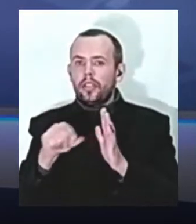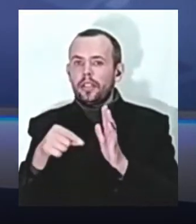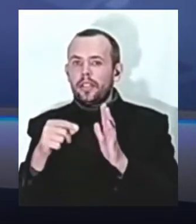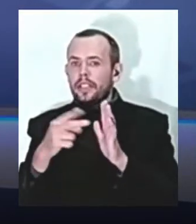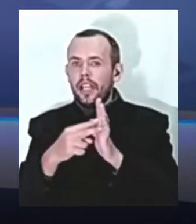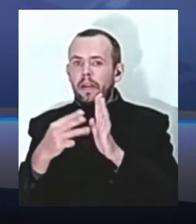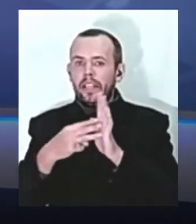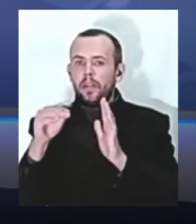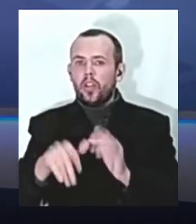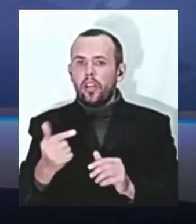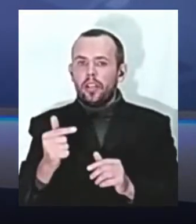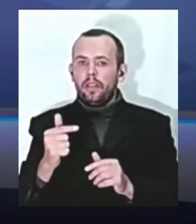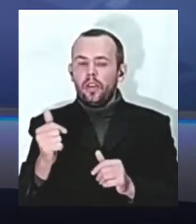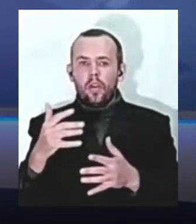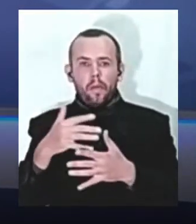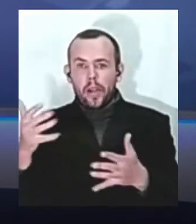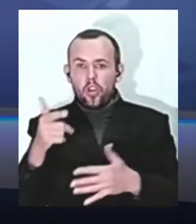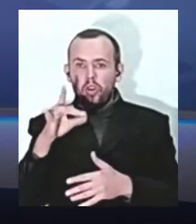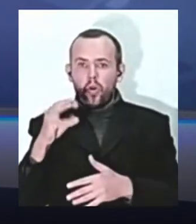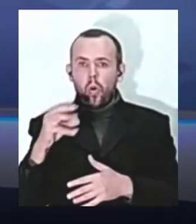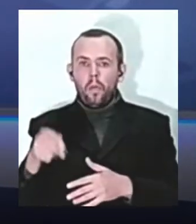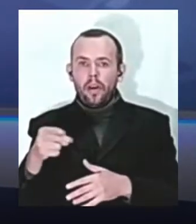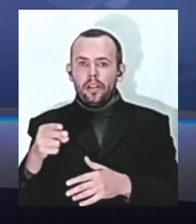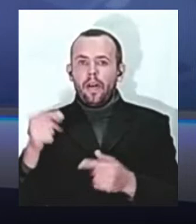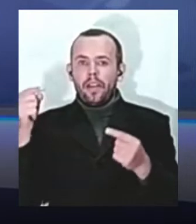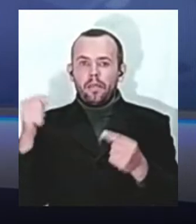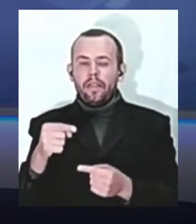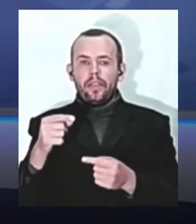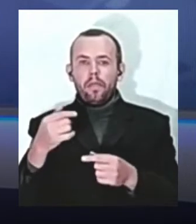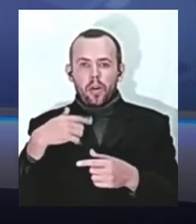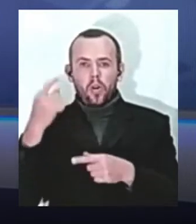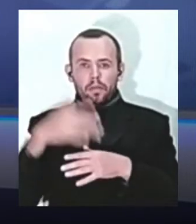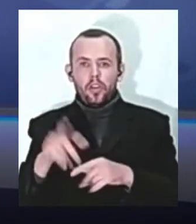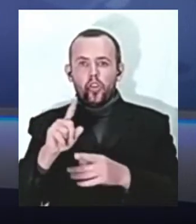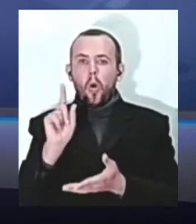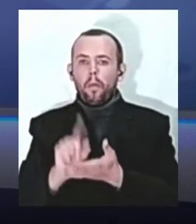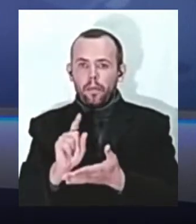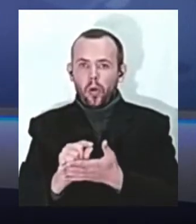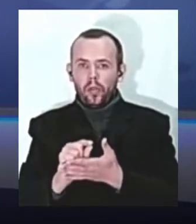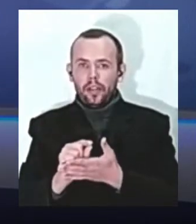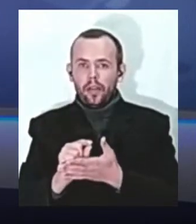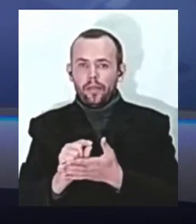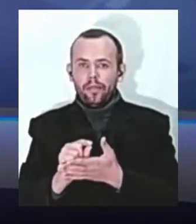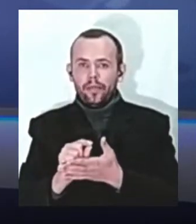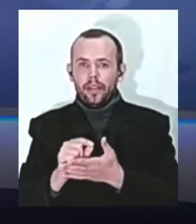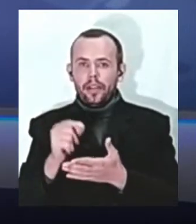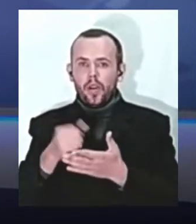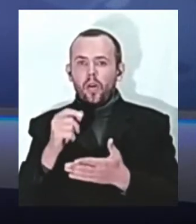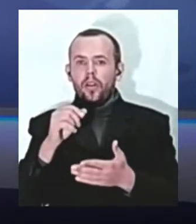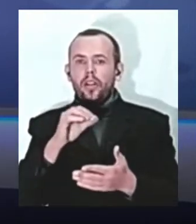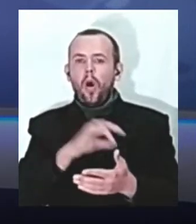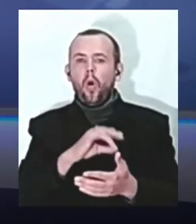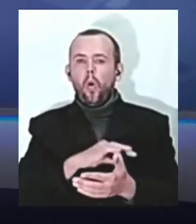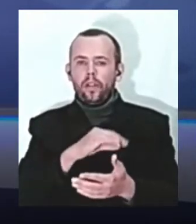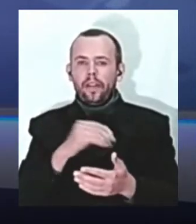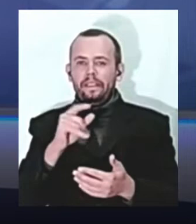гривень у більшості громад. Відповідно, ми розуміємо, що податків на доходи фізичних осіб фактично